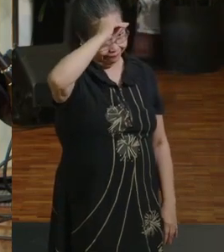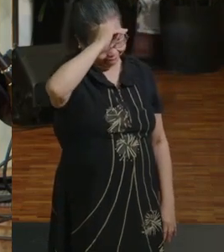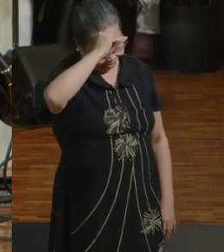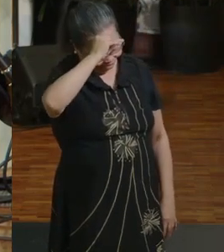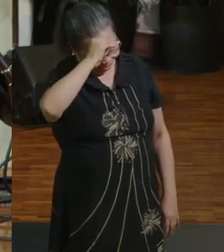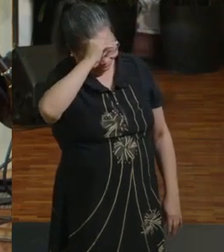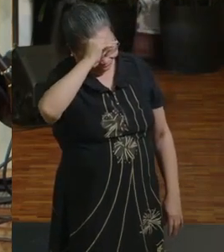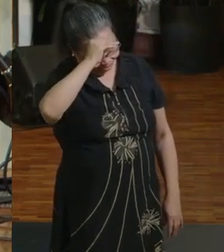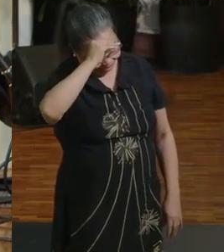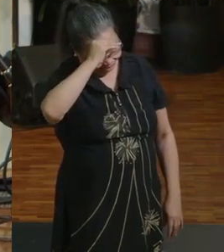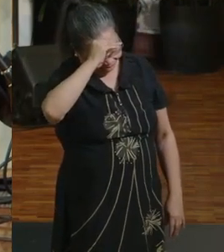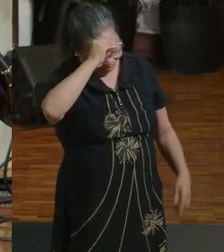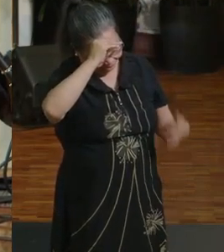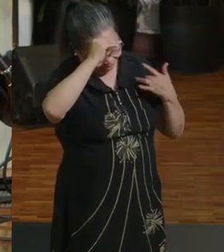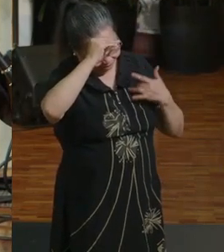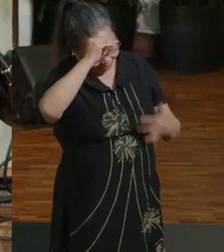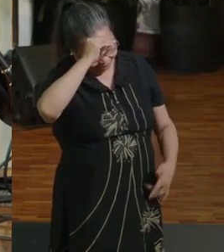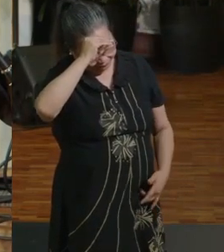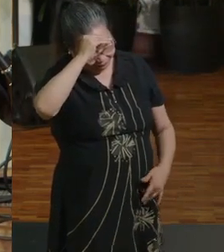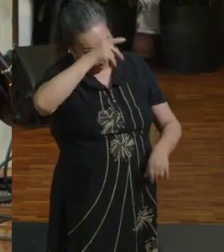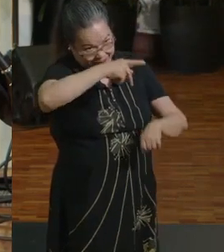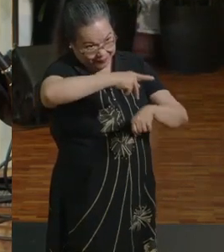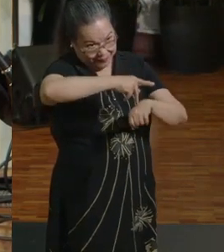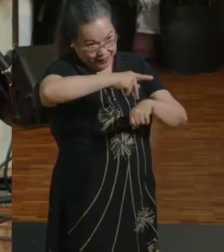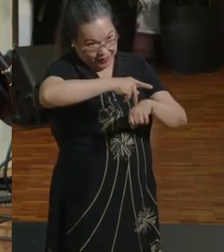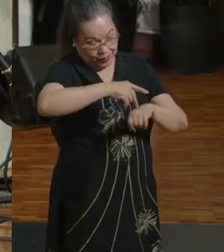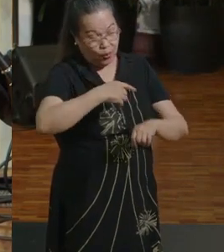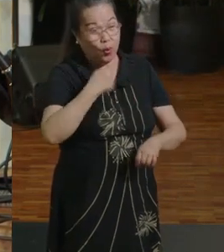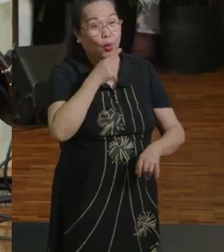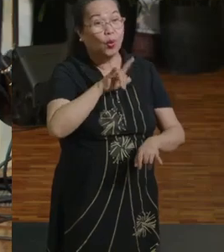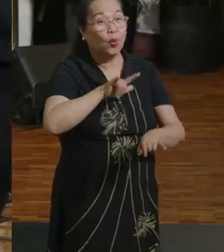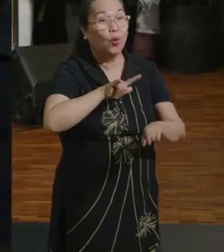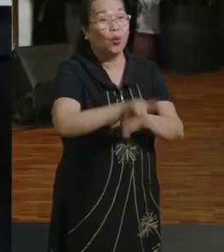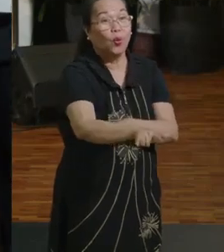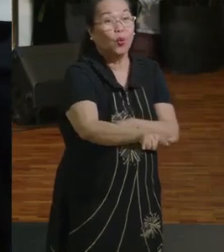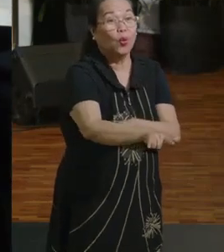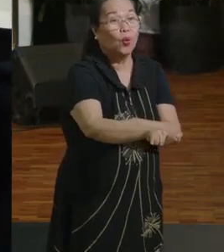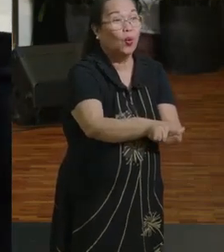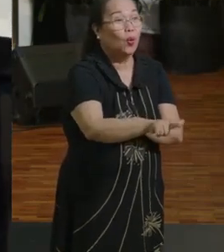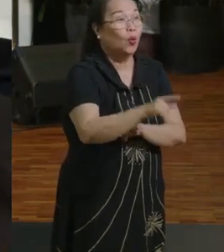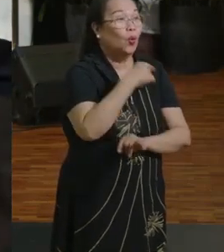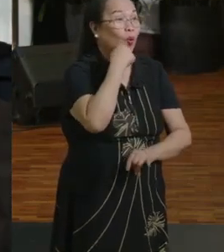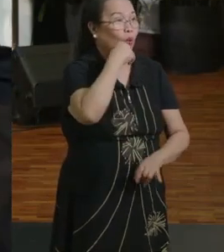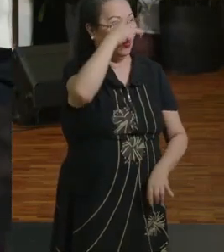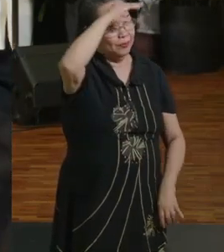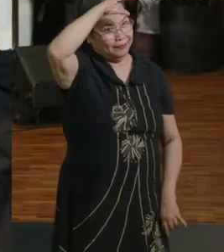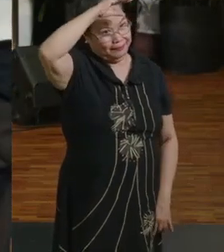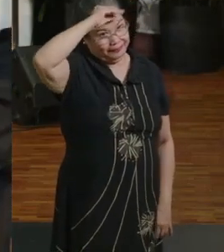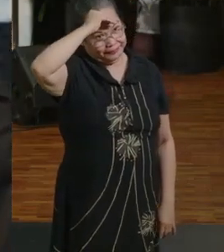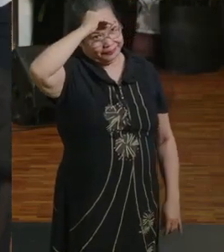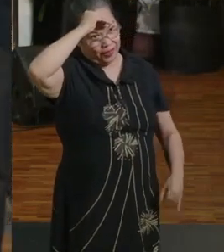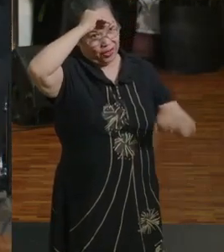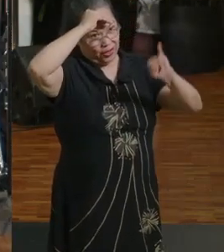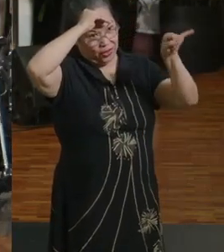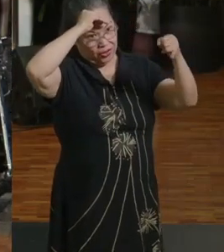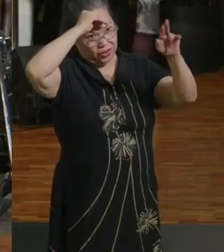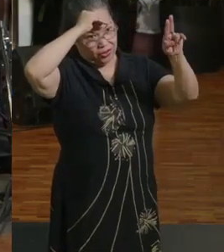lalaki. Sino ang nag-betray sa Kanya? Mga lalaki.